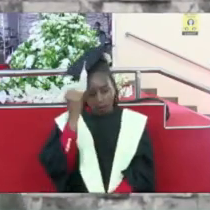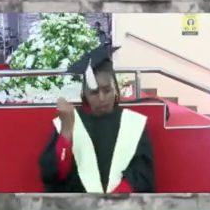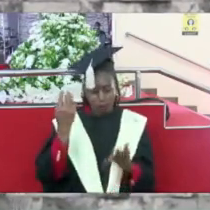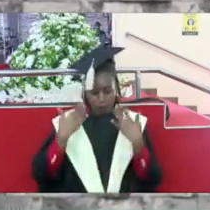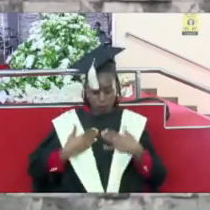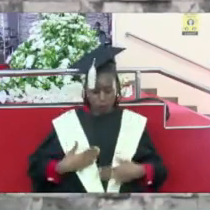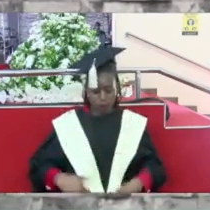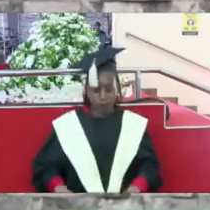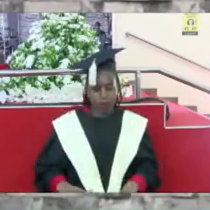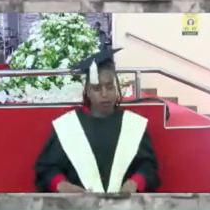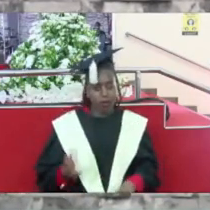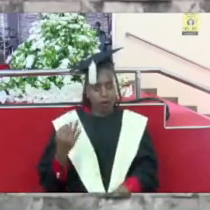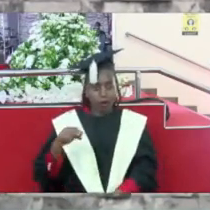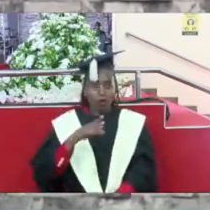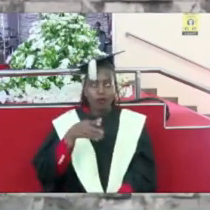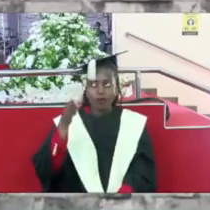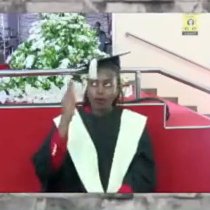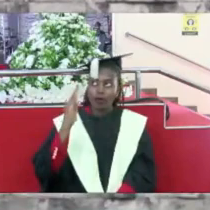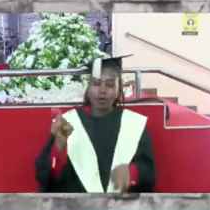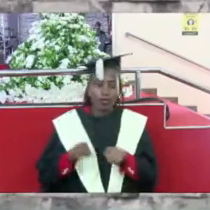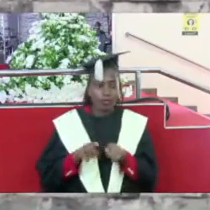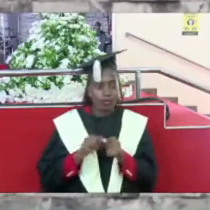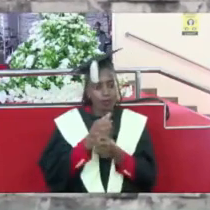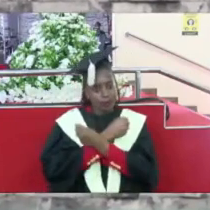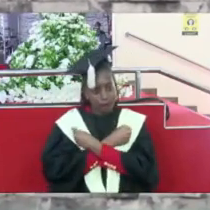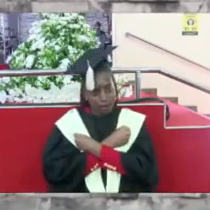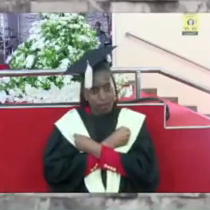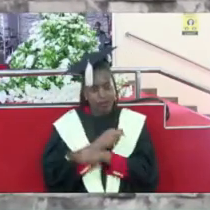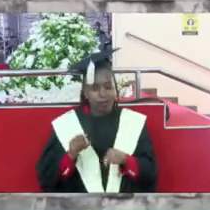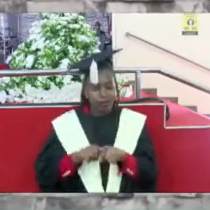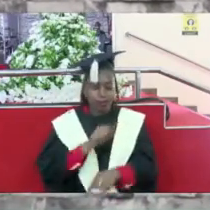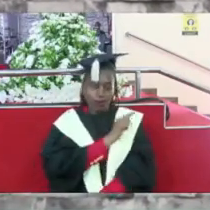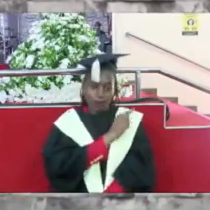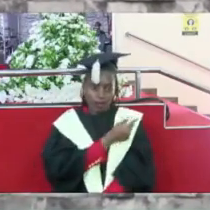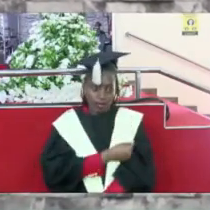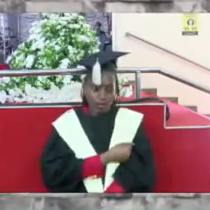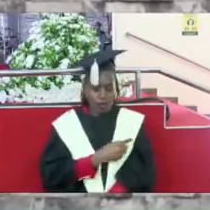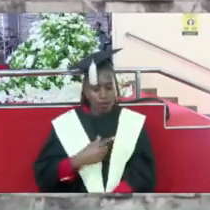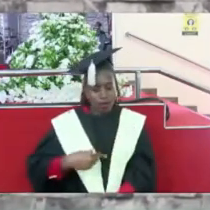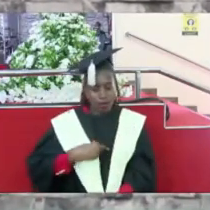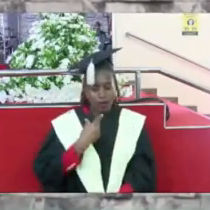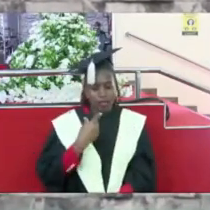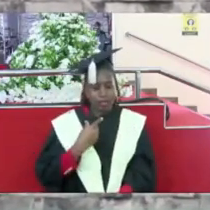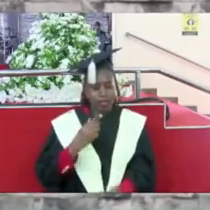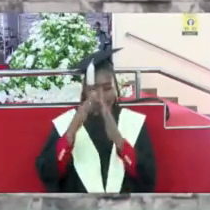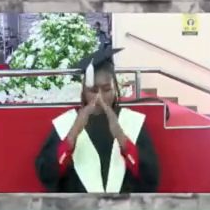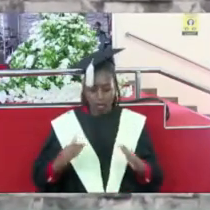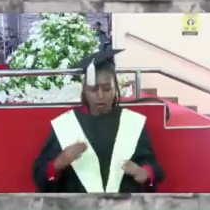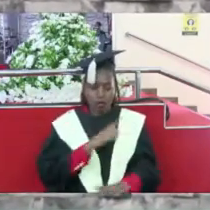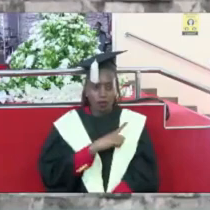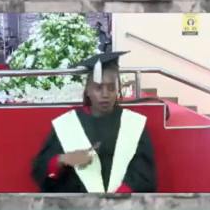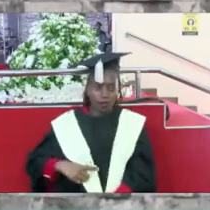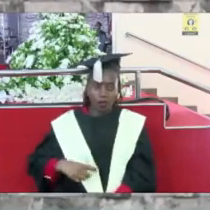na upendo wake, na rehema yake, uende katika nyumba yake, Bwana atakutenda mambo mengi.